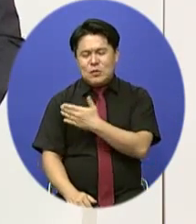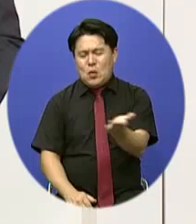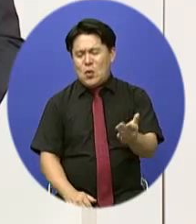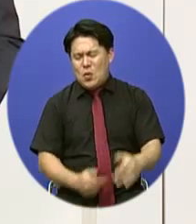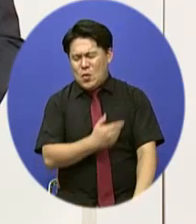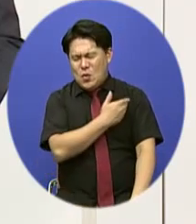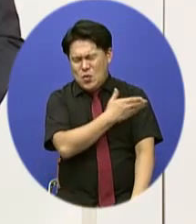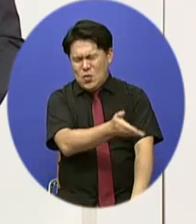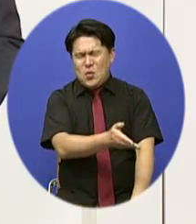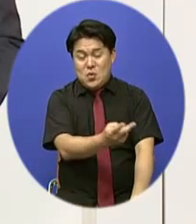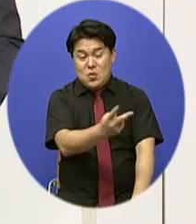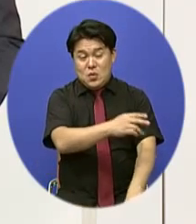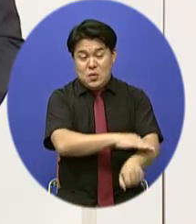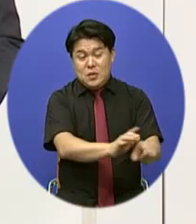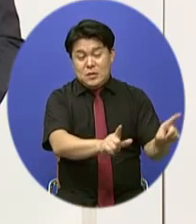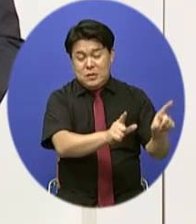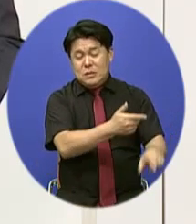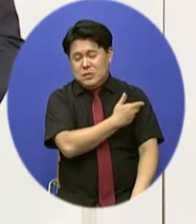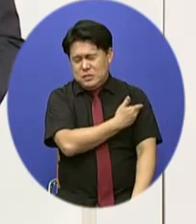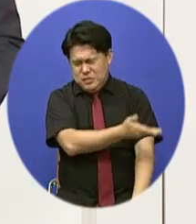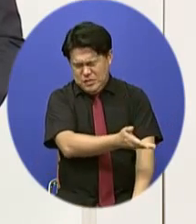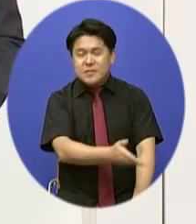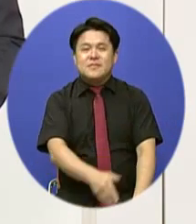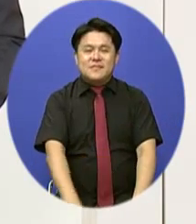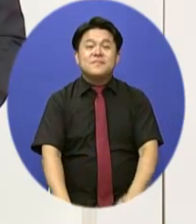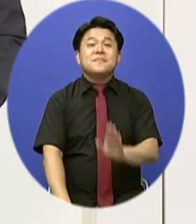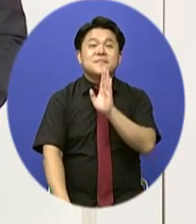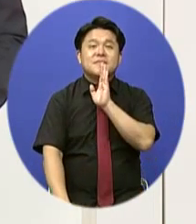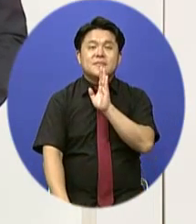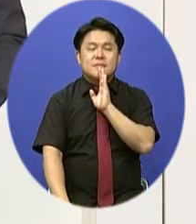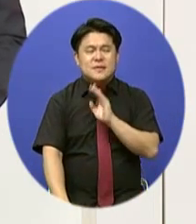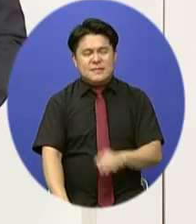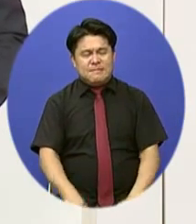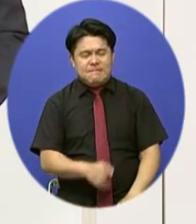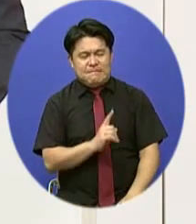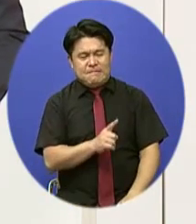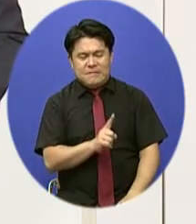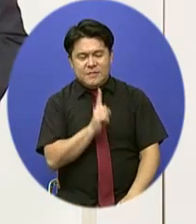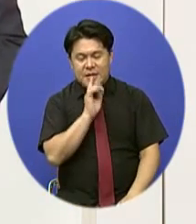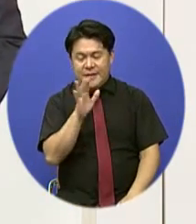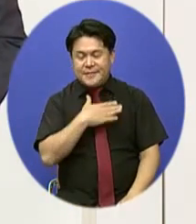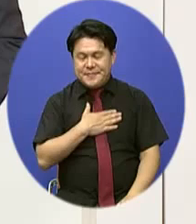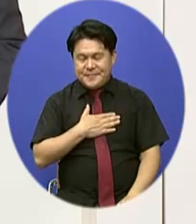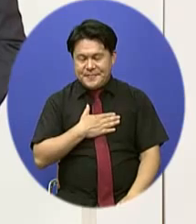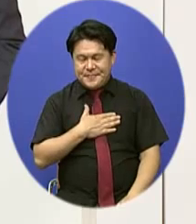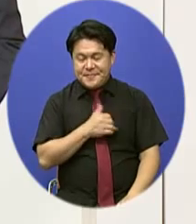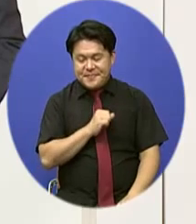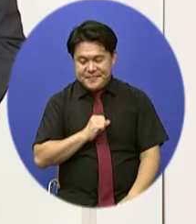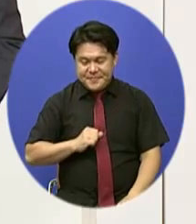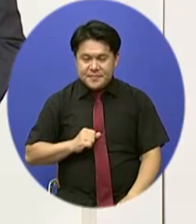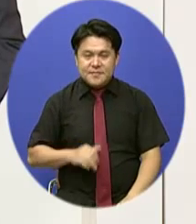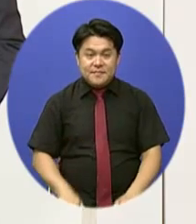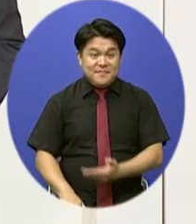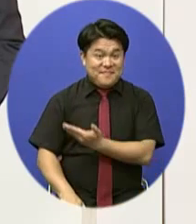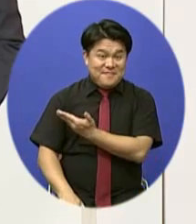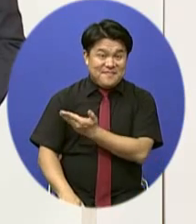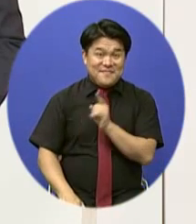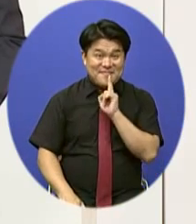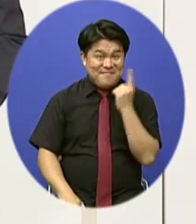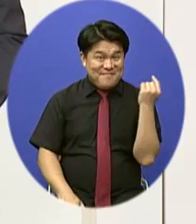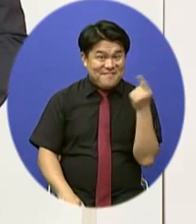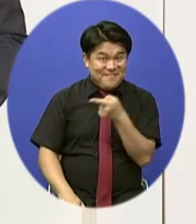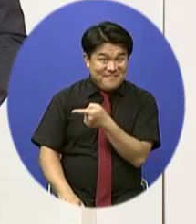잘 살면 눈 감아주고 흉이 예. 있어도 참아주고 이런 분들이 예. 어머니 이효정 씨 말이 맞아요,